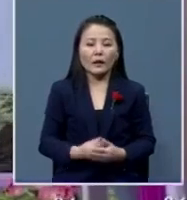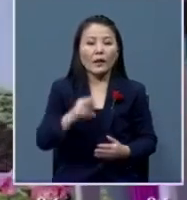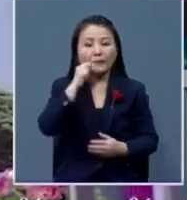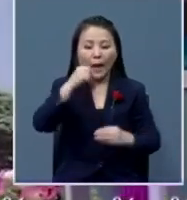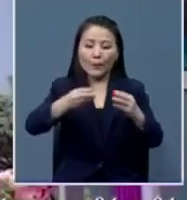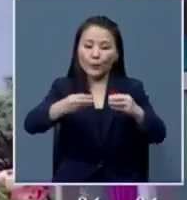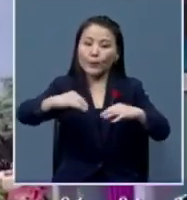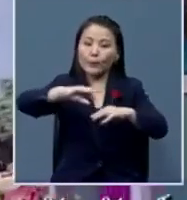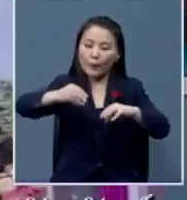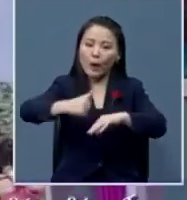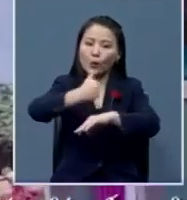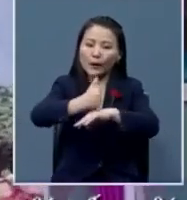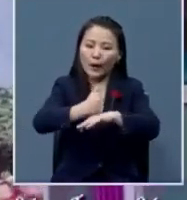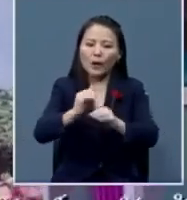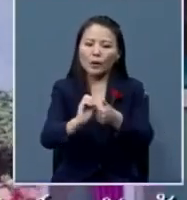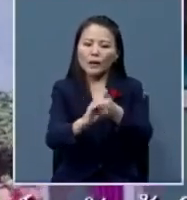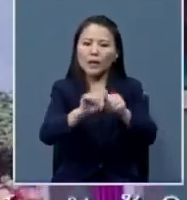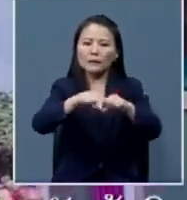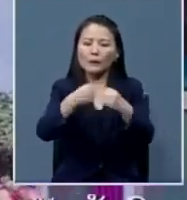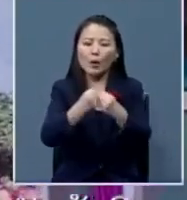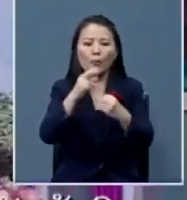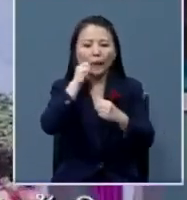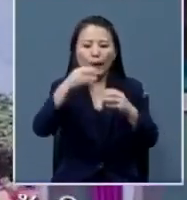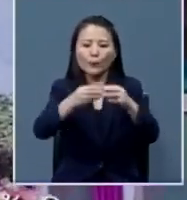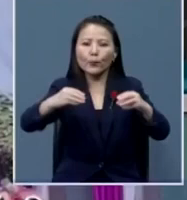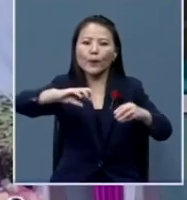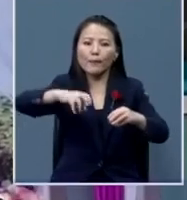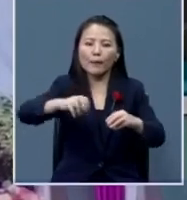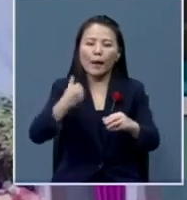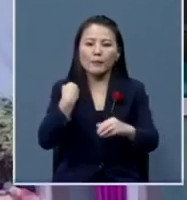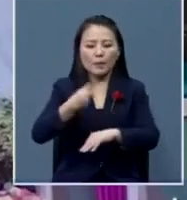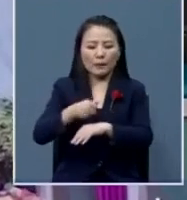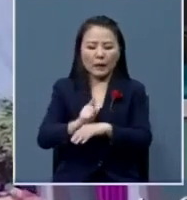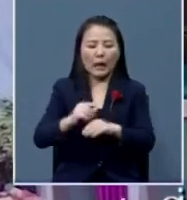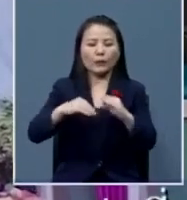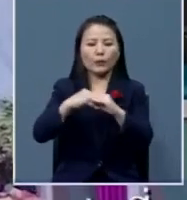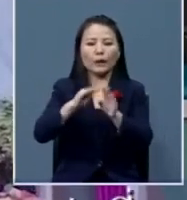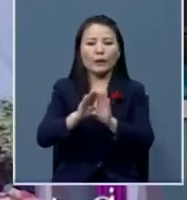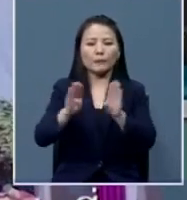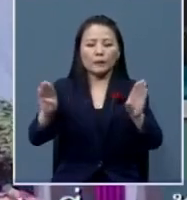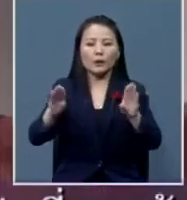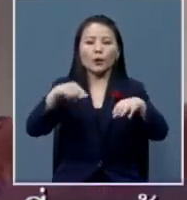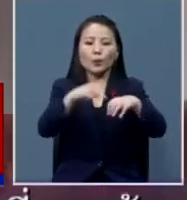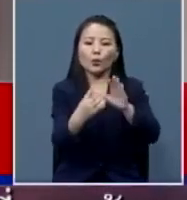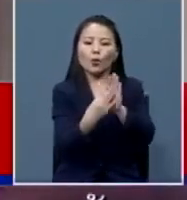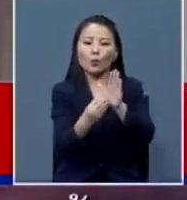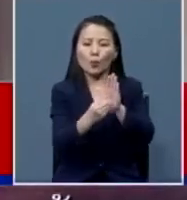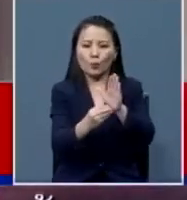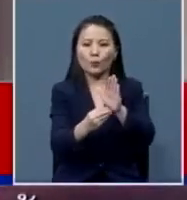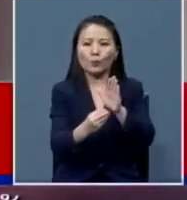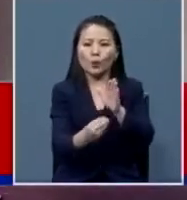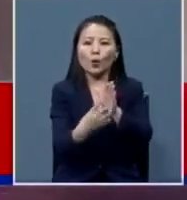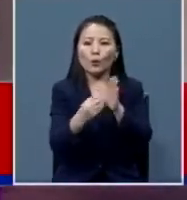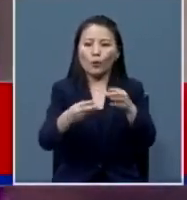ประปาส่วนภูมิภาคและที่ปรึกษากรรมการสมาคมการประปาแห่งประเทศไทยเป็นประธานในพิธีเปิดอาคารศูนย์ฝึกอบรมช่างท่อ